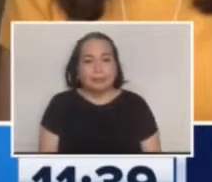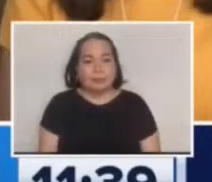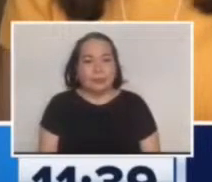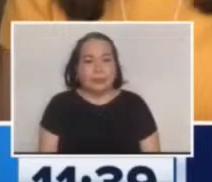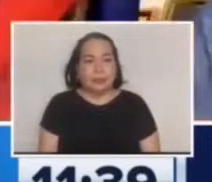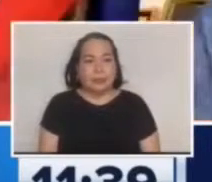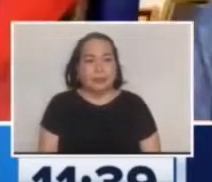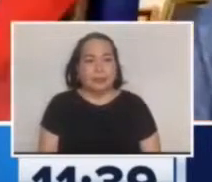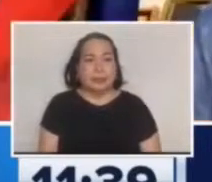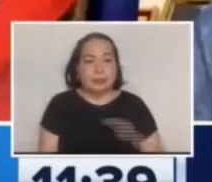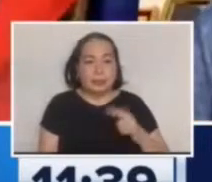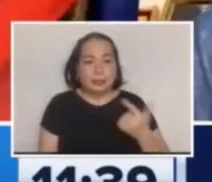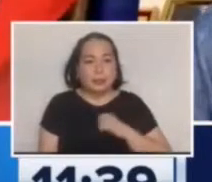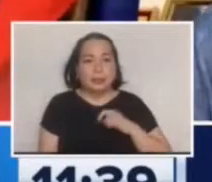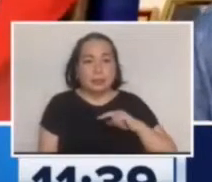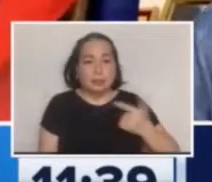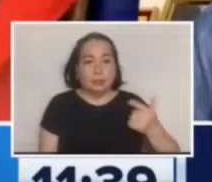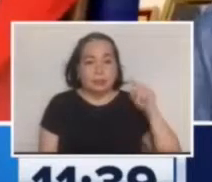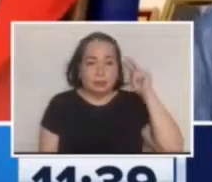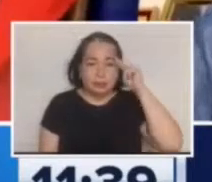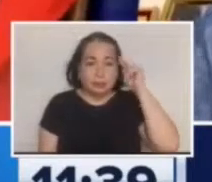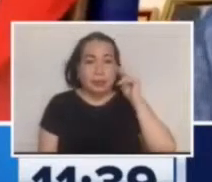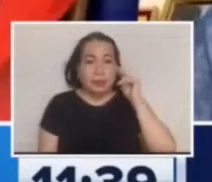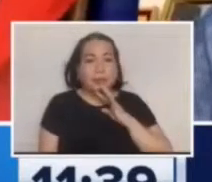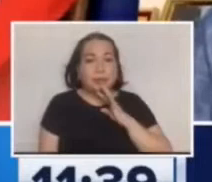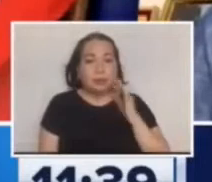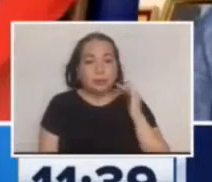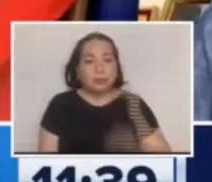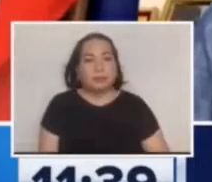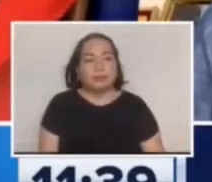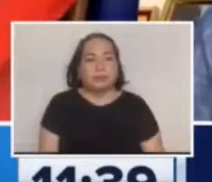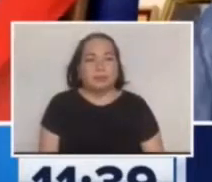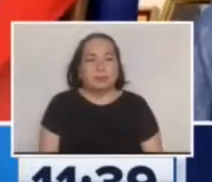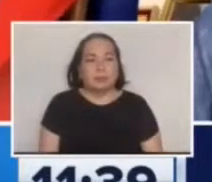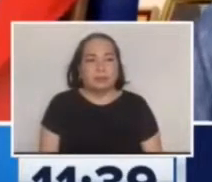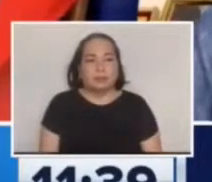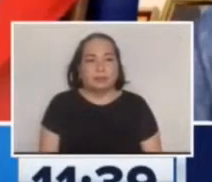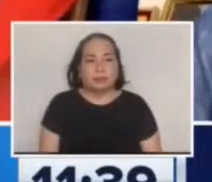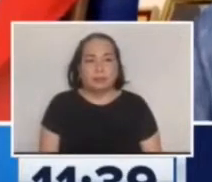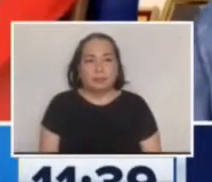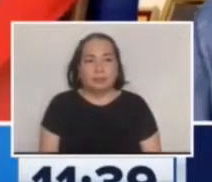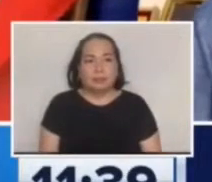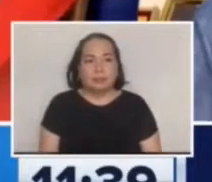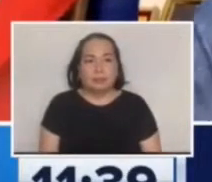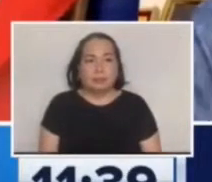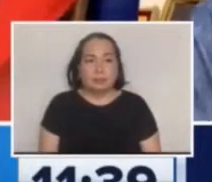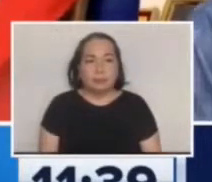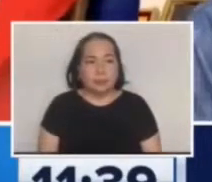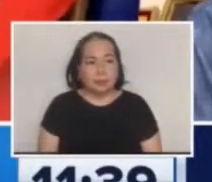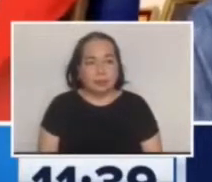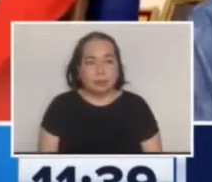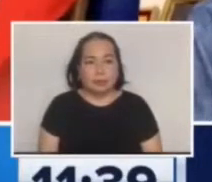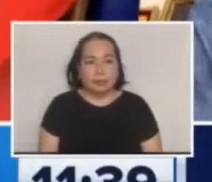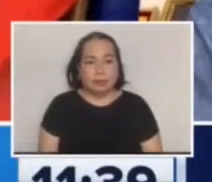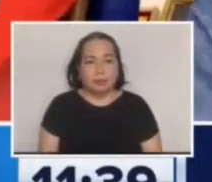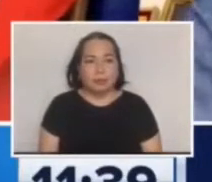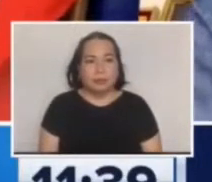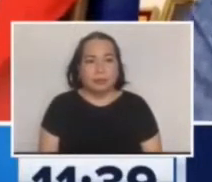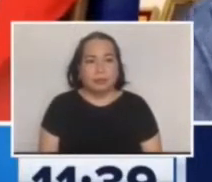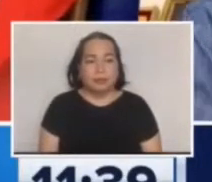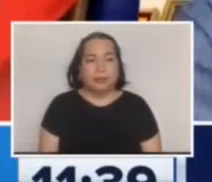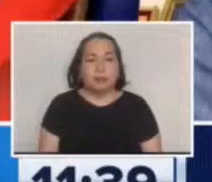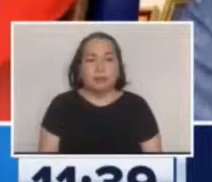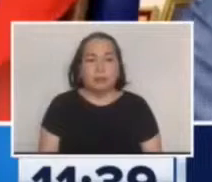kliyente natin to? So ang dami nating homework, ang dami nating kailangan gawin ngayon at pag-aralan. And you cannot do that